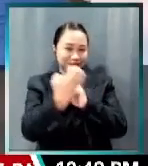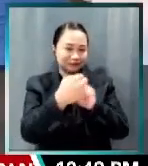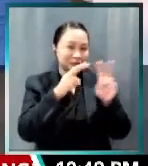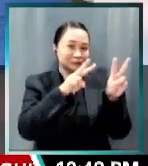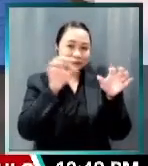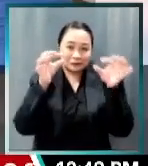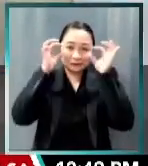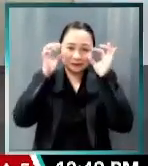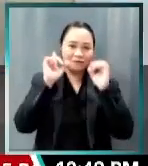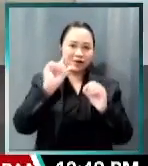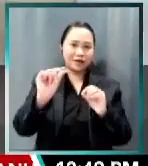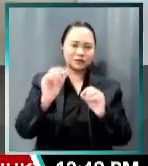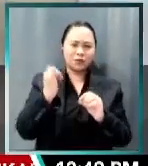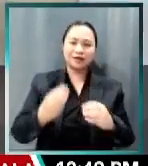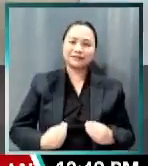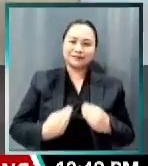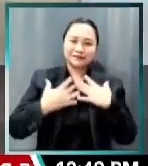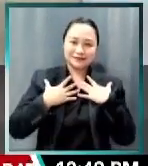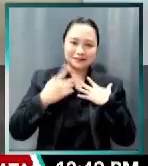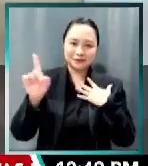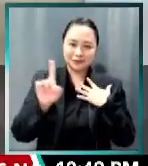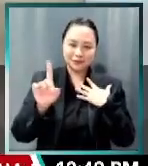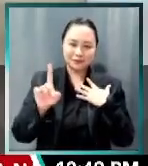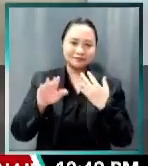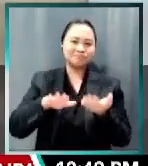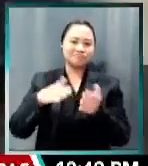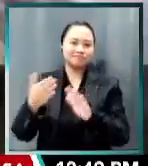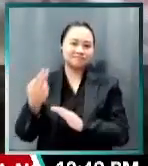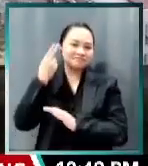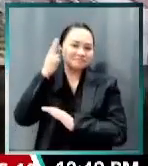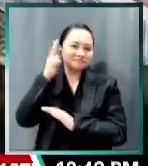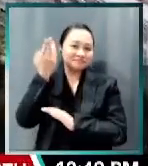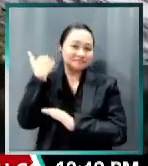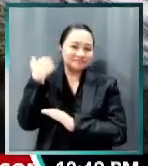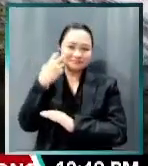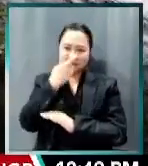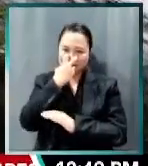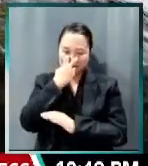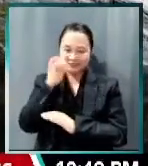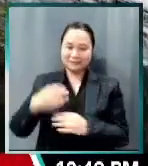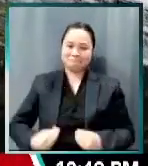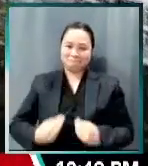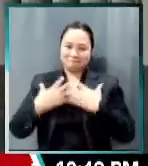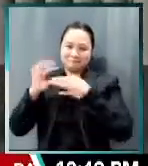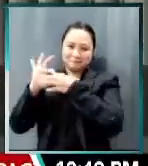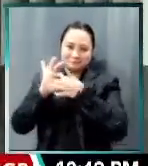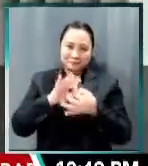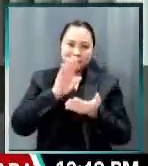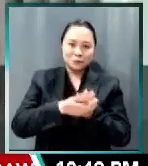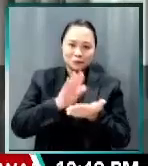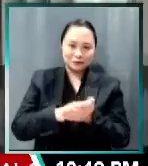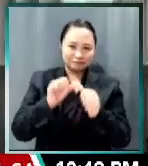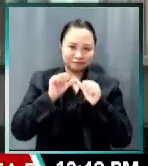ng konsepto ng proyekto ang kanyang yumaong tiyuhin na hindi nakakakita. Ang eskwelahan ni Von todo suporta sa kanyang hilig